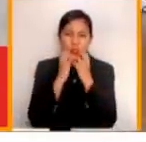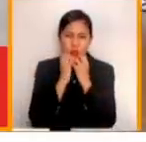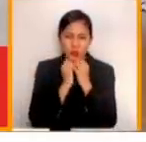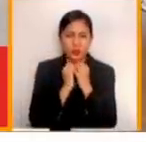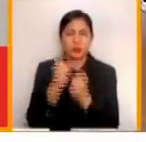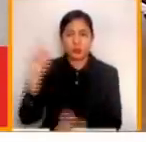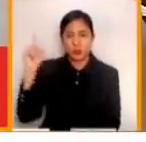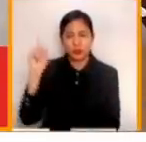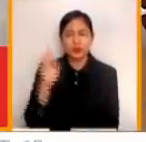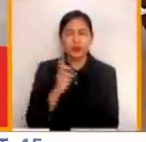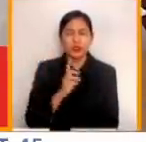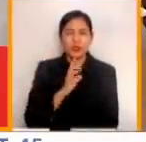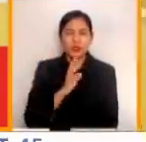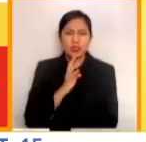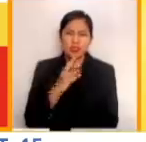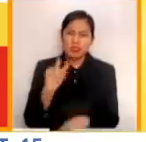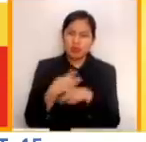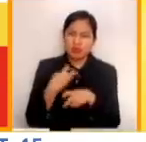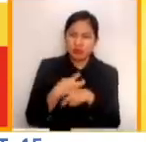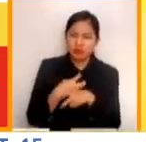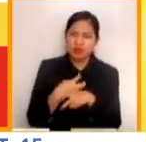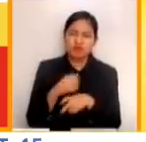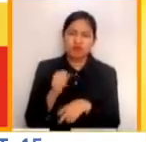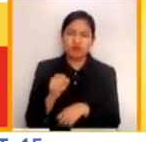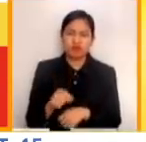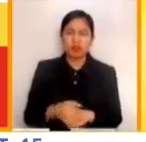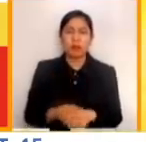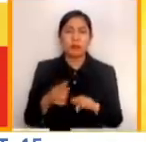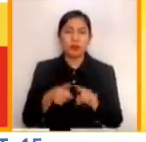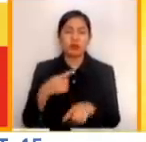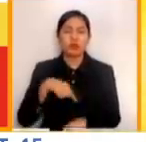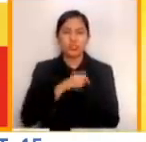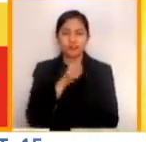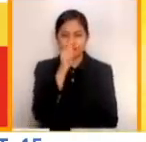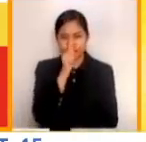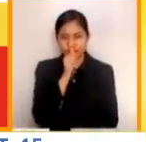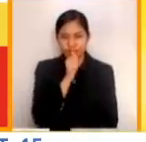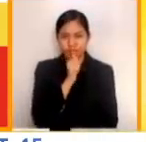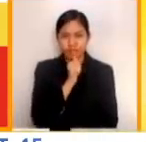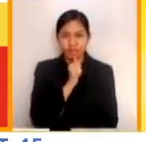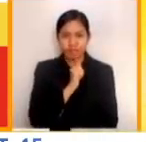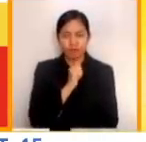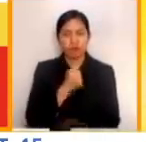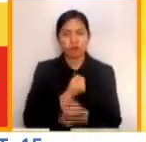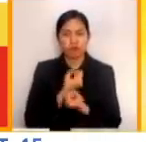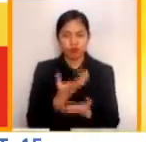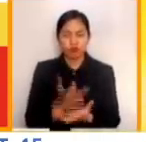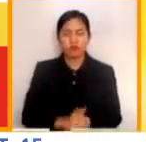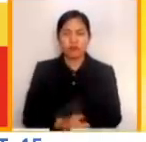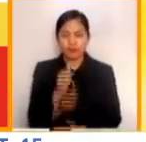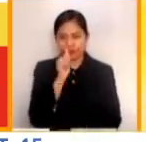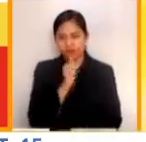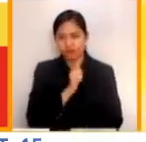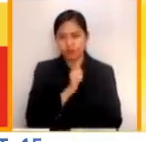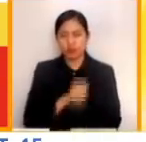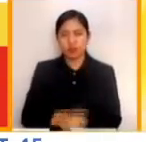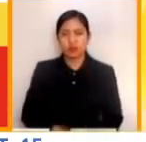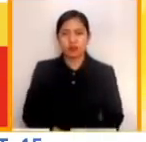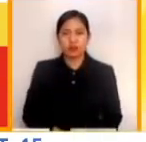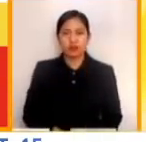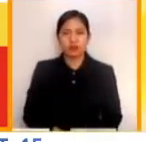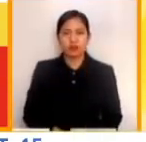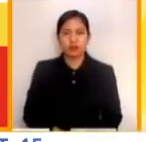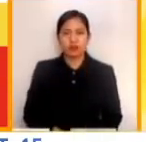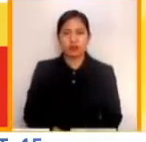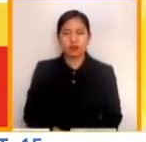Talagang makakapekto sa amin, kaya lang po, sasakripisyo na lang po namin ng pagtaas ng LPG po eh. Kasi bukod